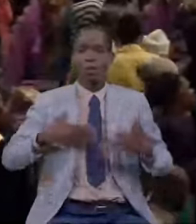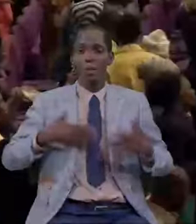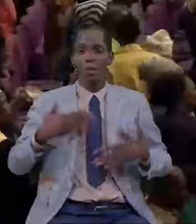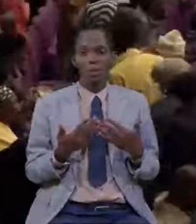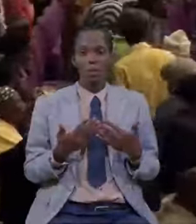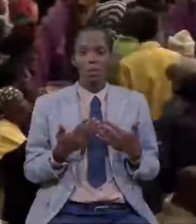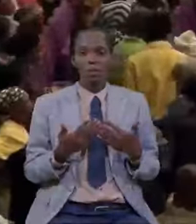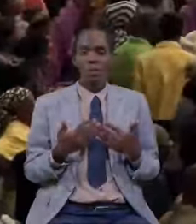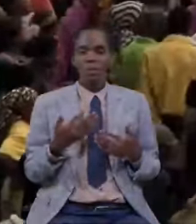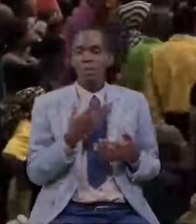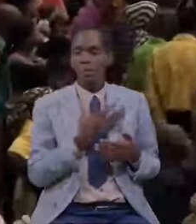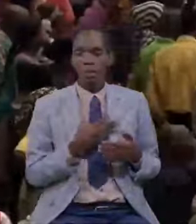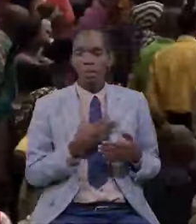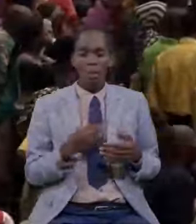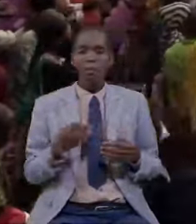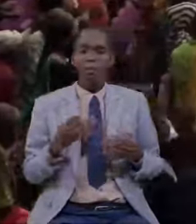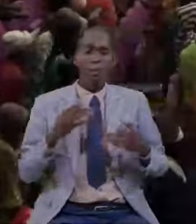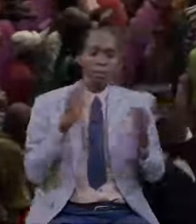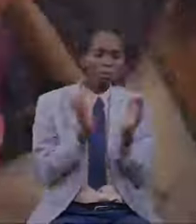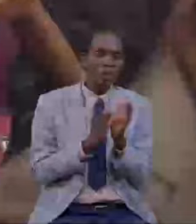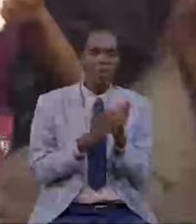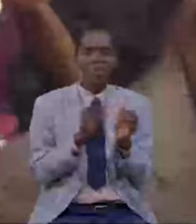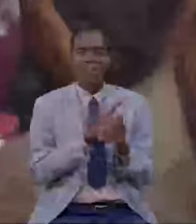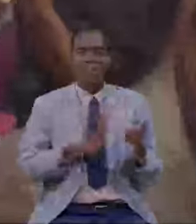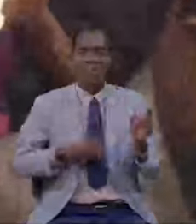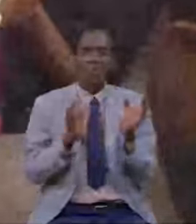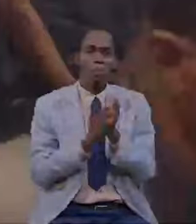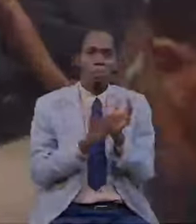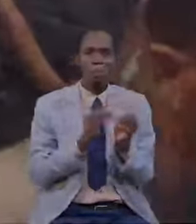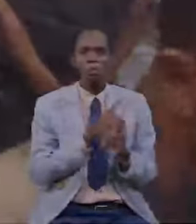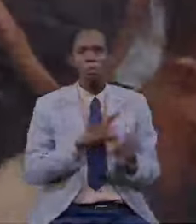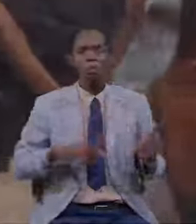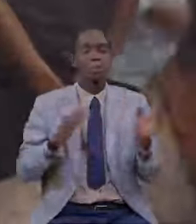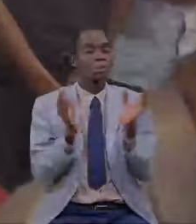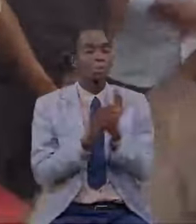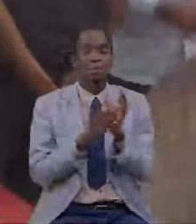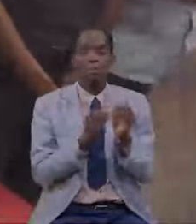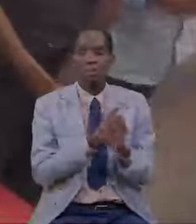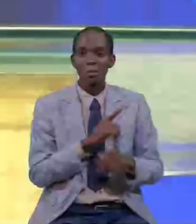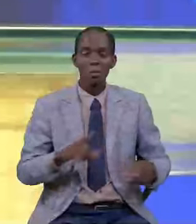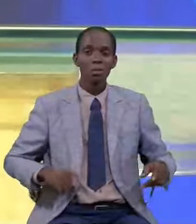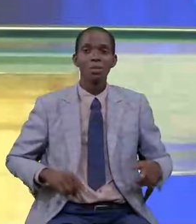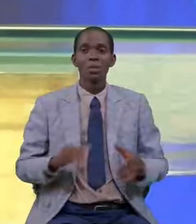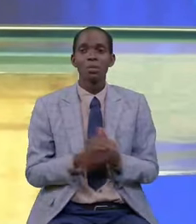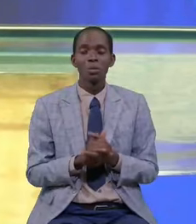Une soirée de louange adressée au Seigneur. De louange au Seigneur.